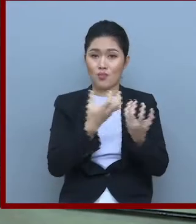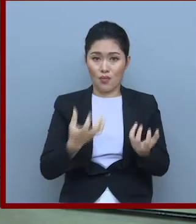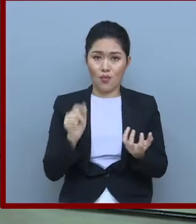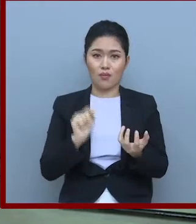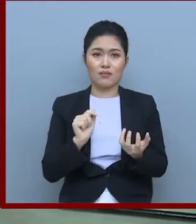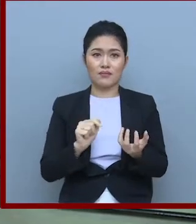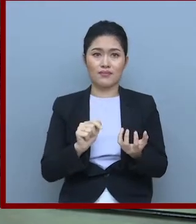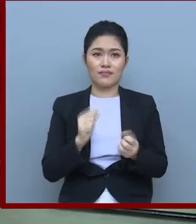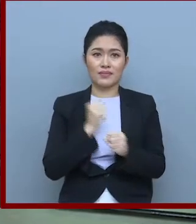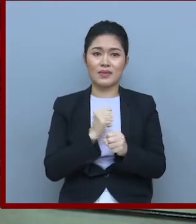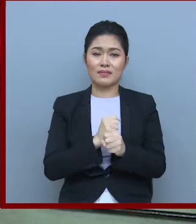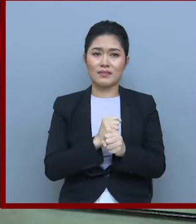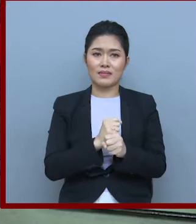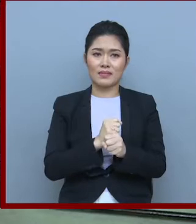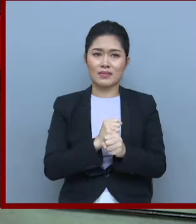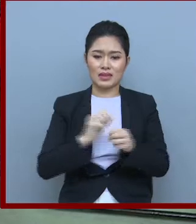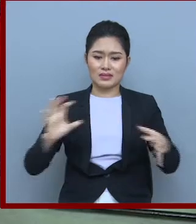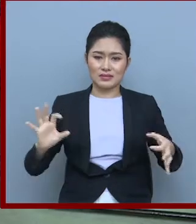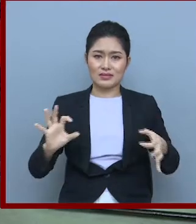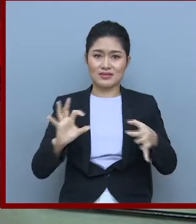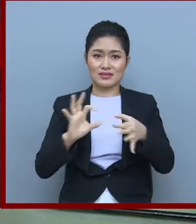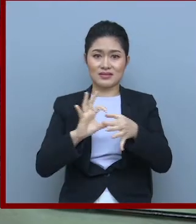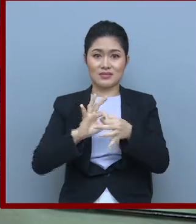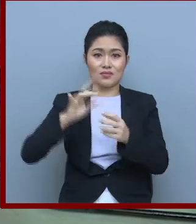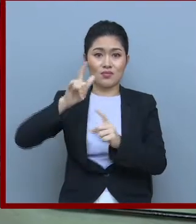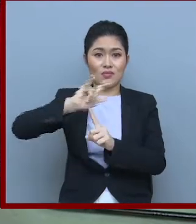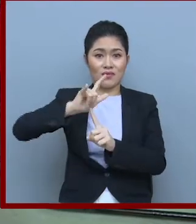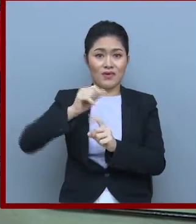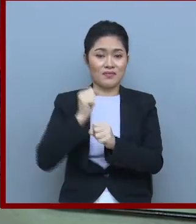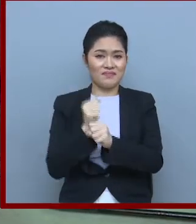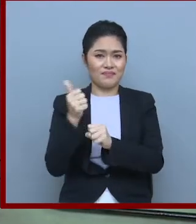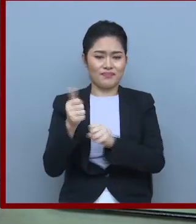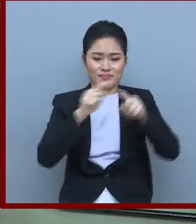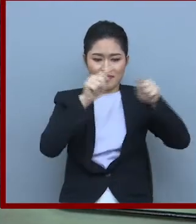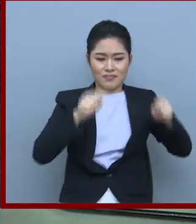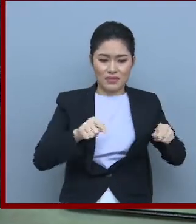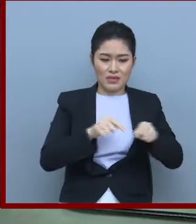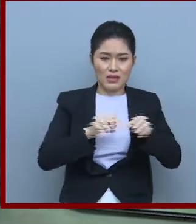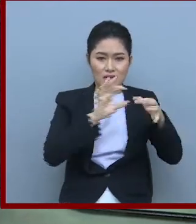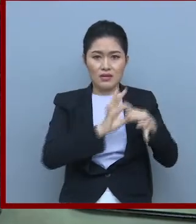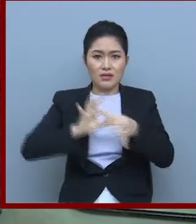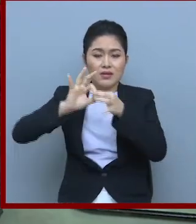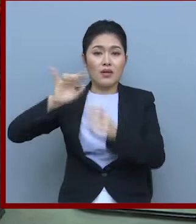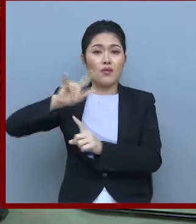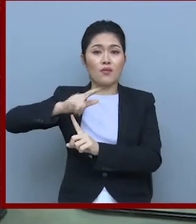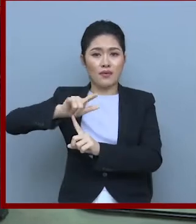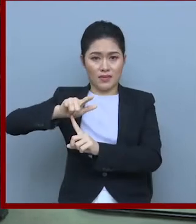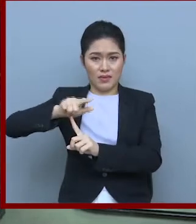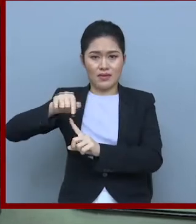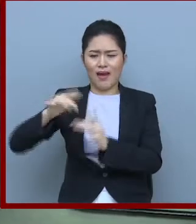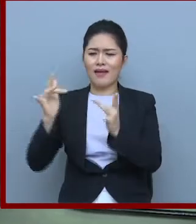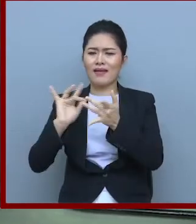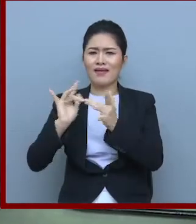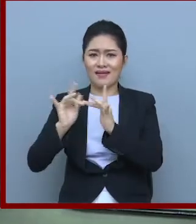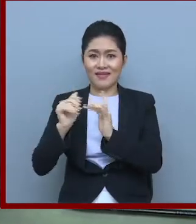ที่สามารถเชื่อมต่อสัญญาณ Wi-Fi ได้ทำให้ตัวบอร์ดเนี่ยเชื่อมต่อกับระบบ